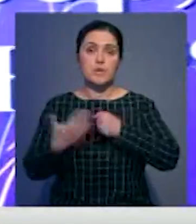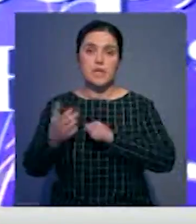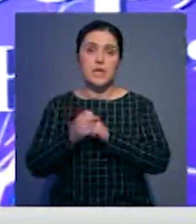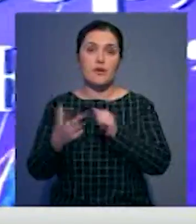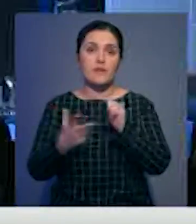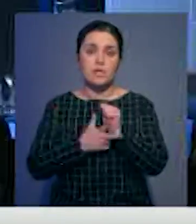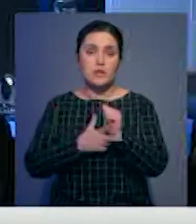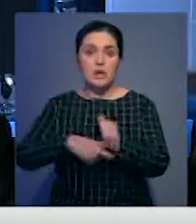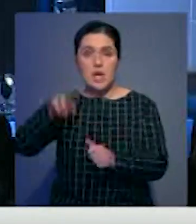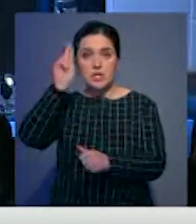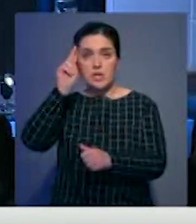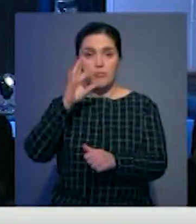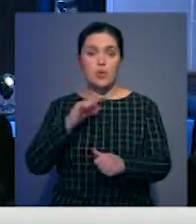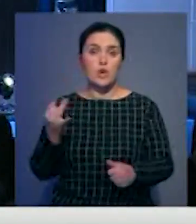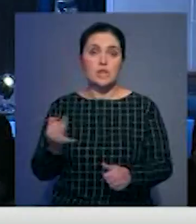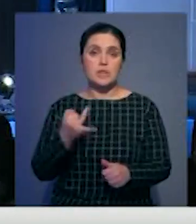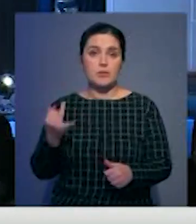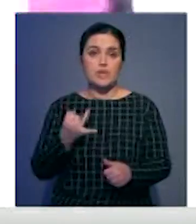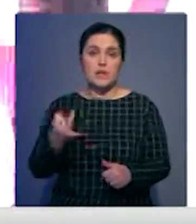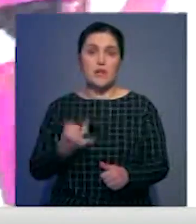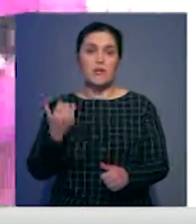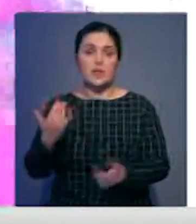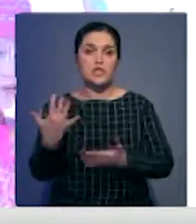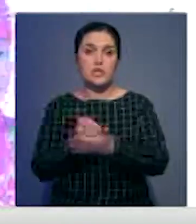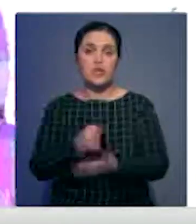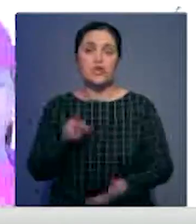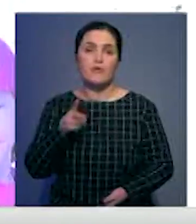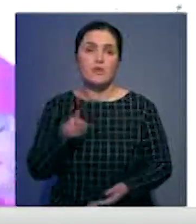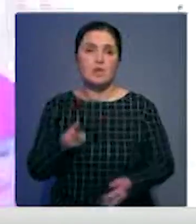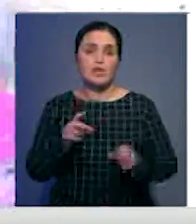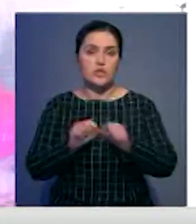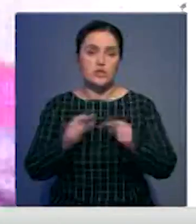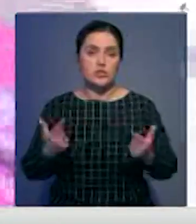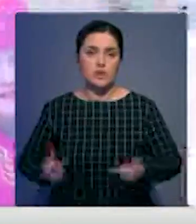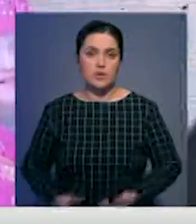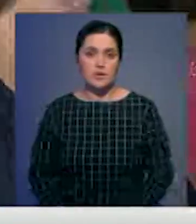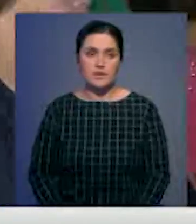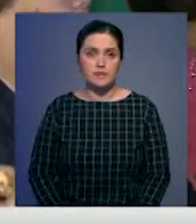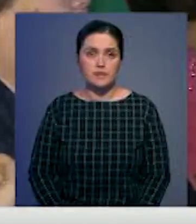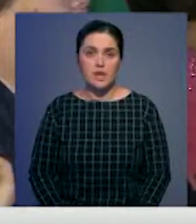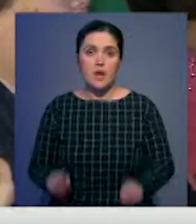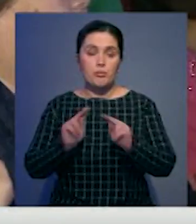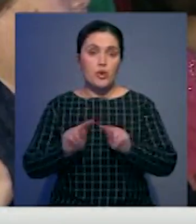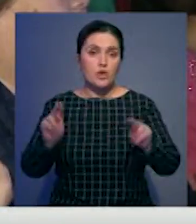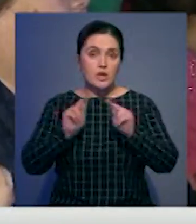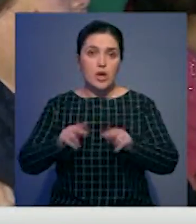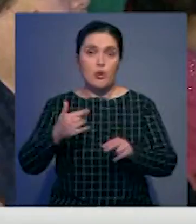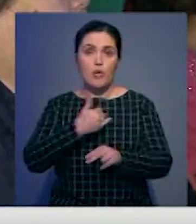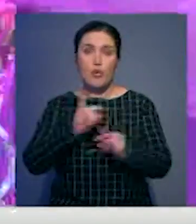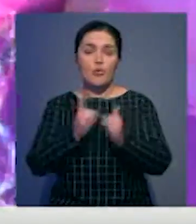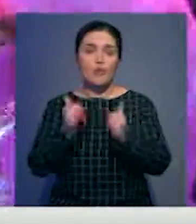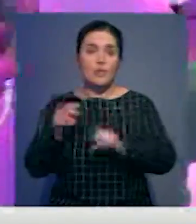областном центре их 18. Занятия по интересам в них нашли свыше 2000 школьников. Педагоги просят